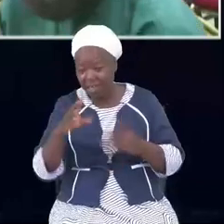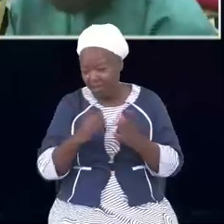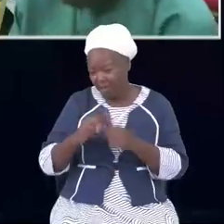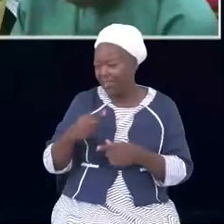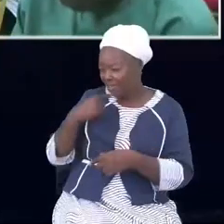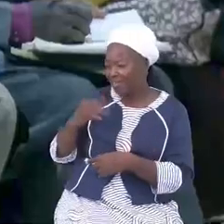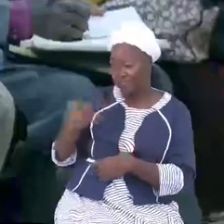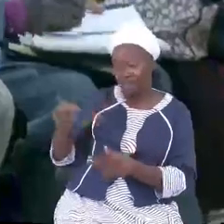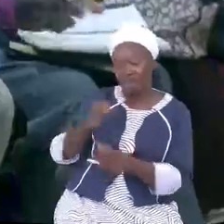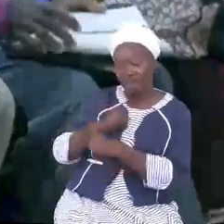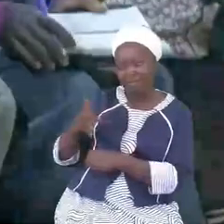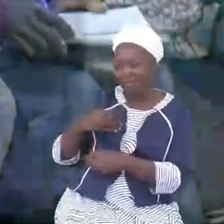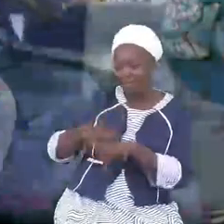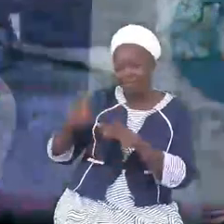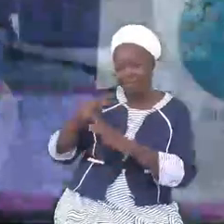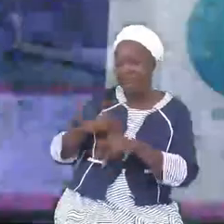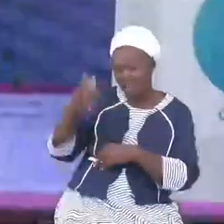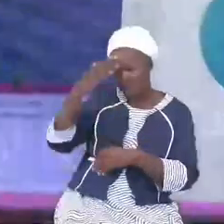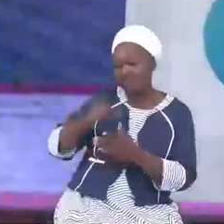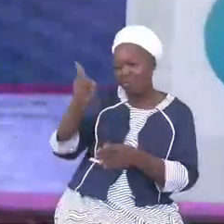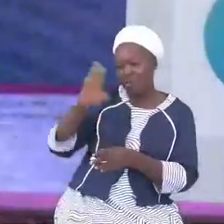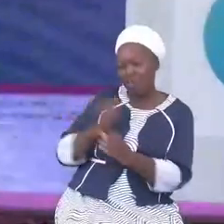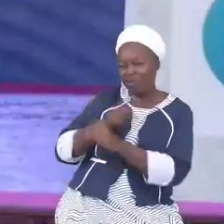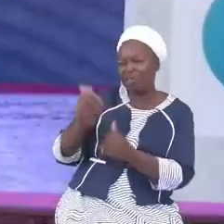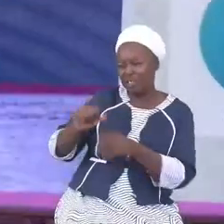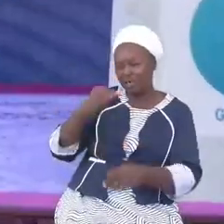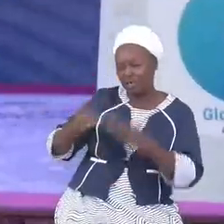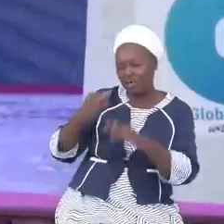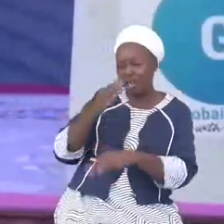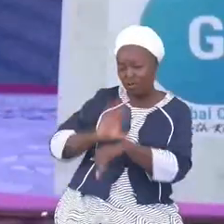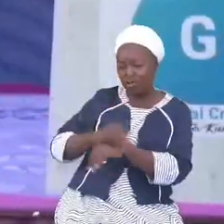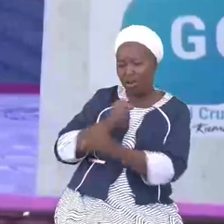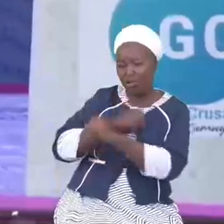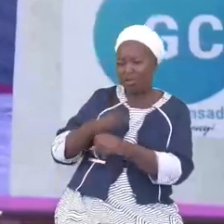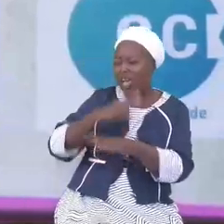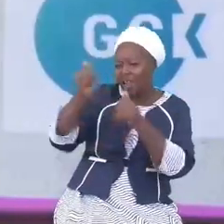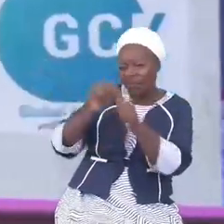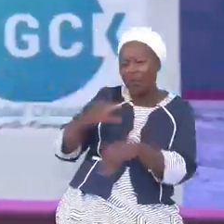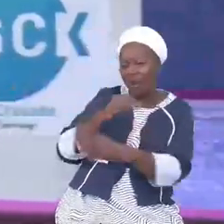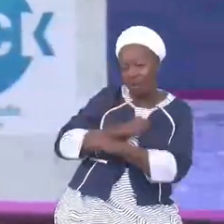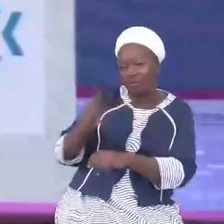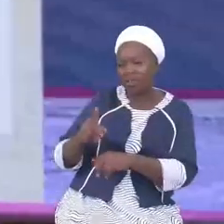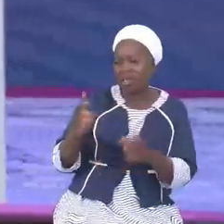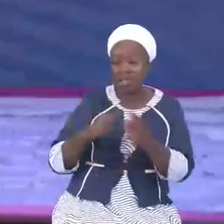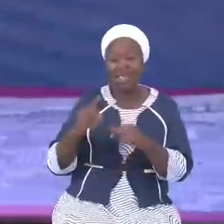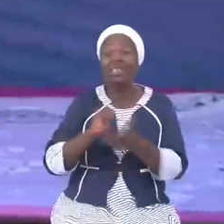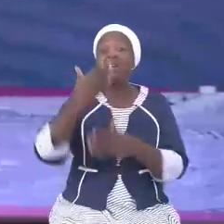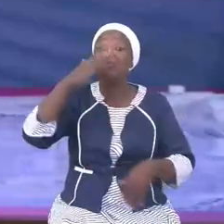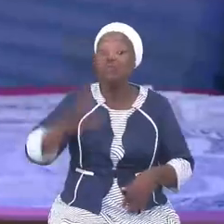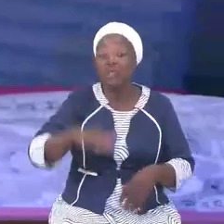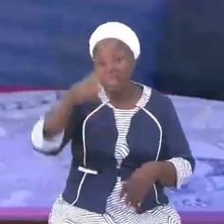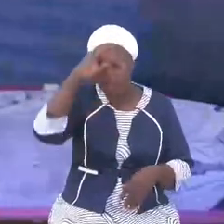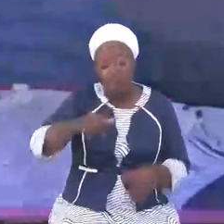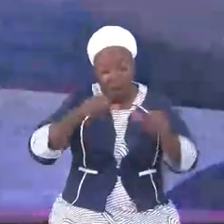Dieu t'aime, tout le monde t'aime, l'église t'aime. Et l'église veut, le méchant va continuer dans sa